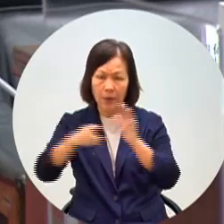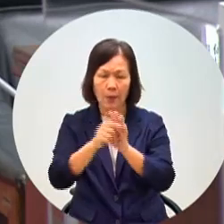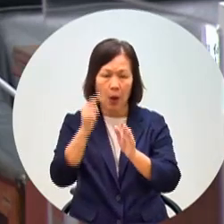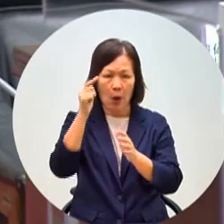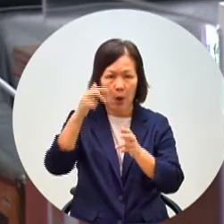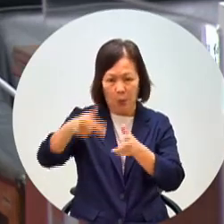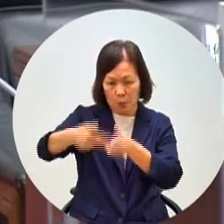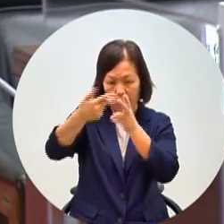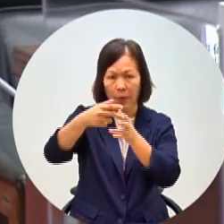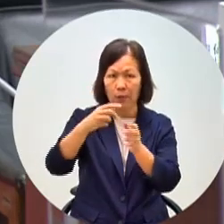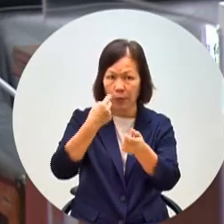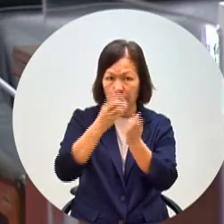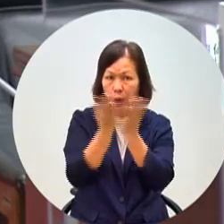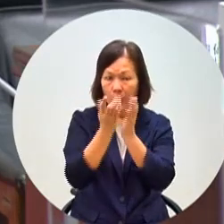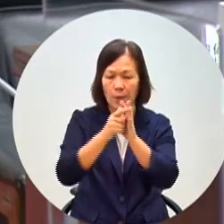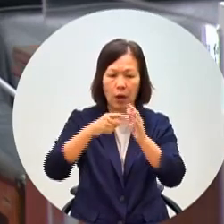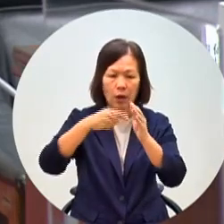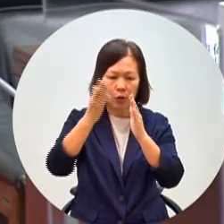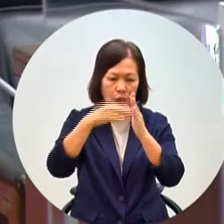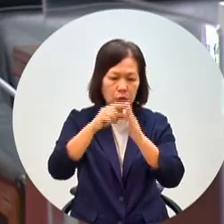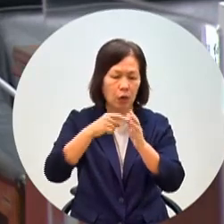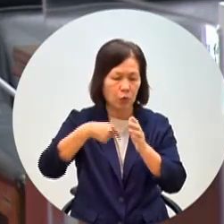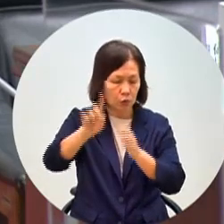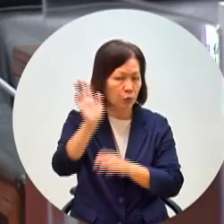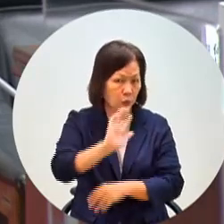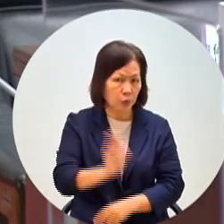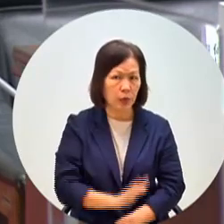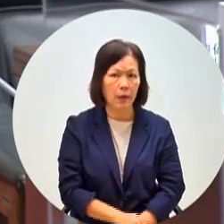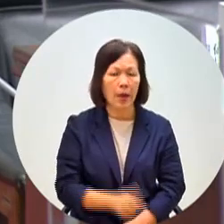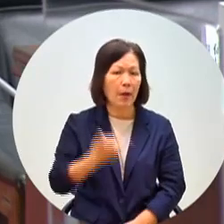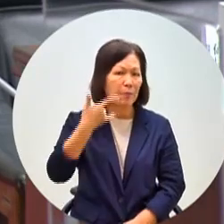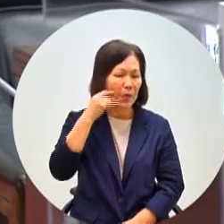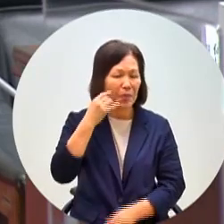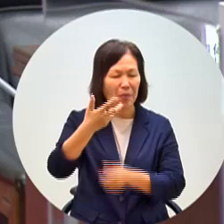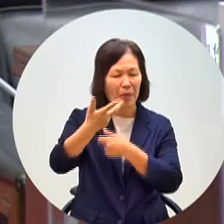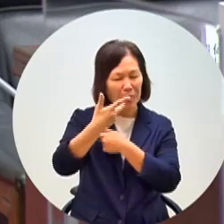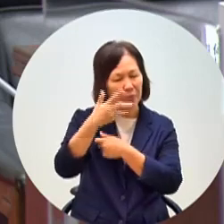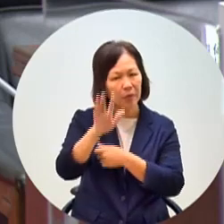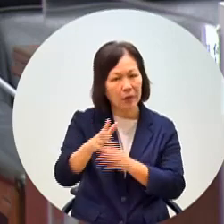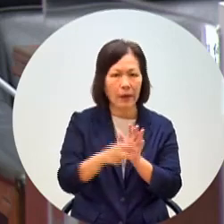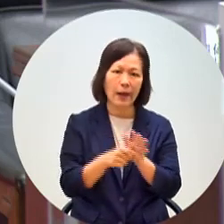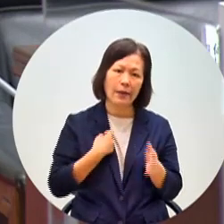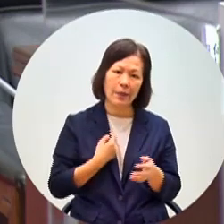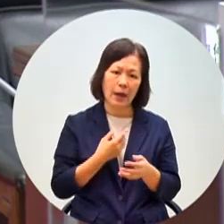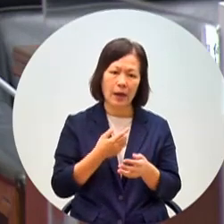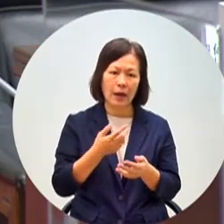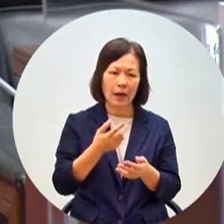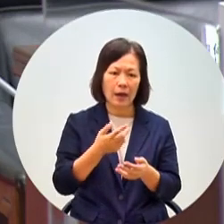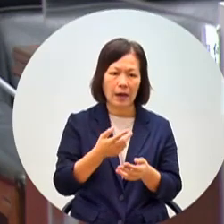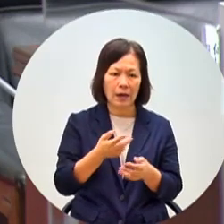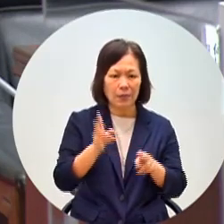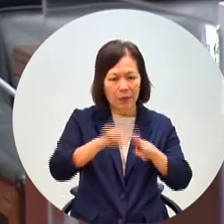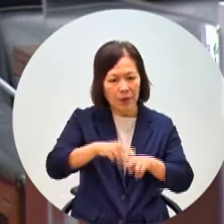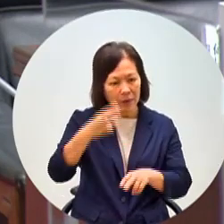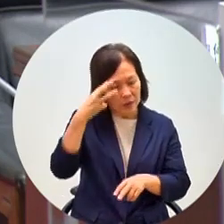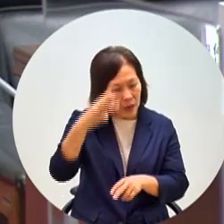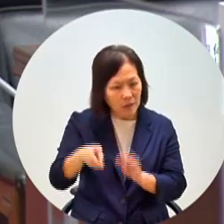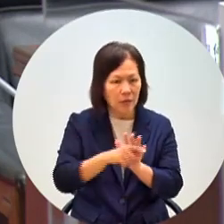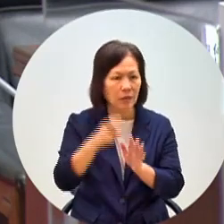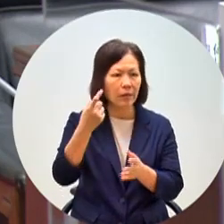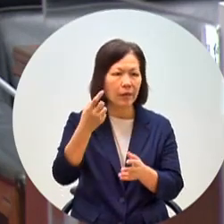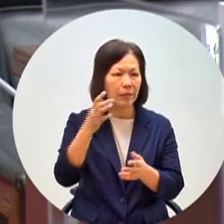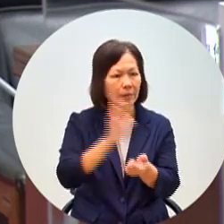教学就是不要去学校了。家长一直在问啊，你停3天的意义在哪里？我们看不出